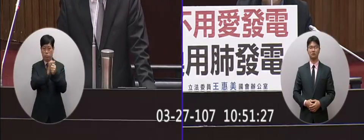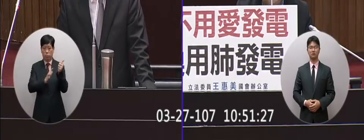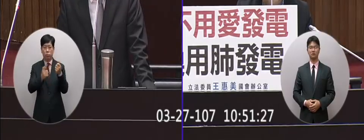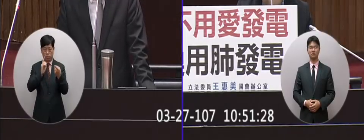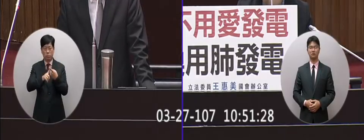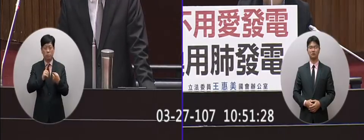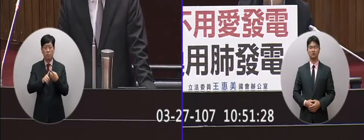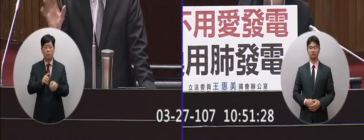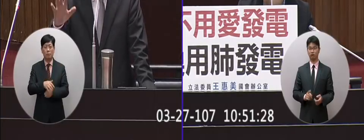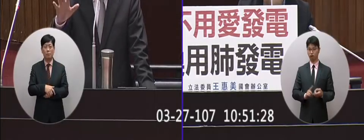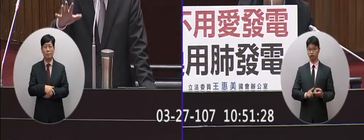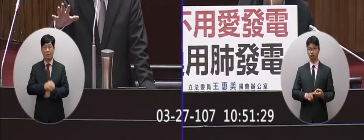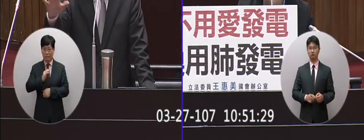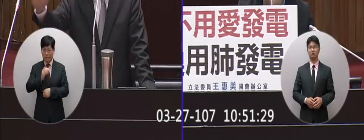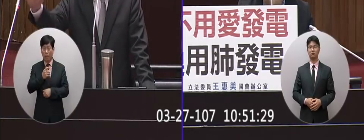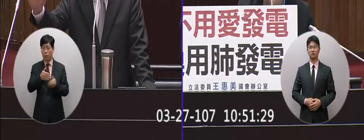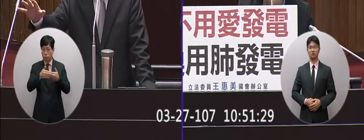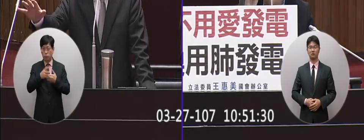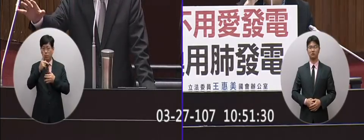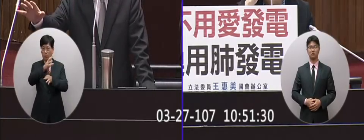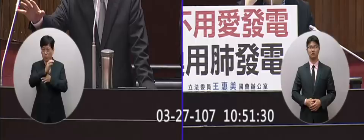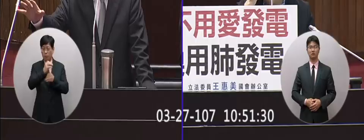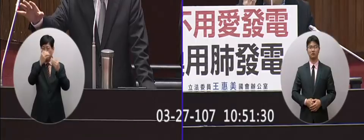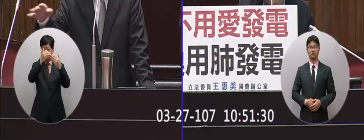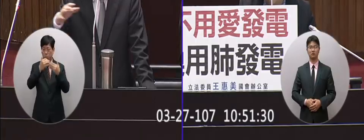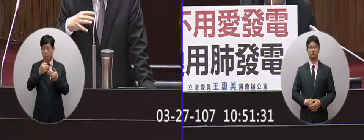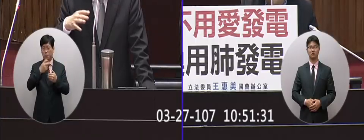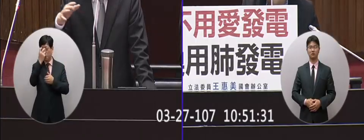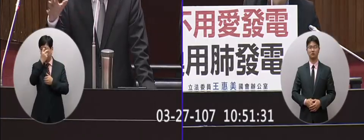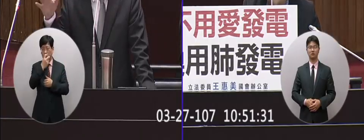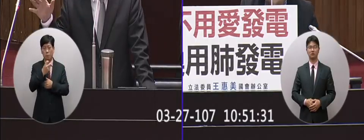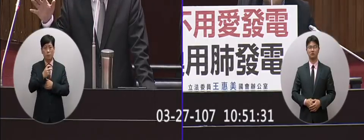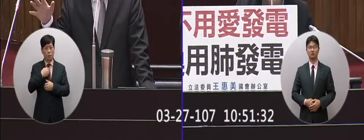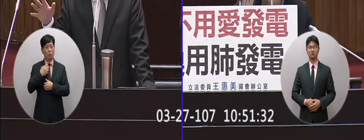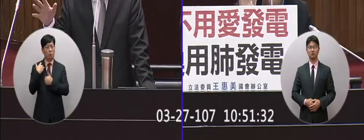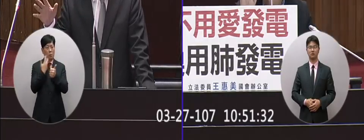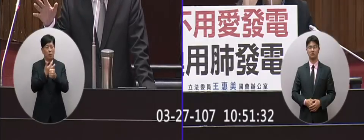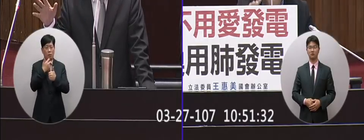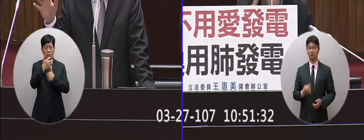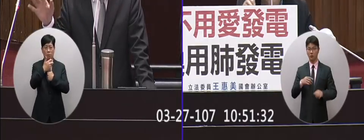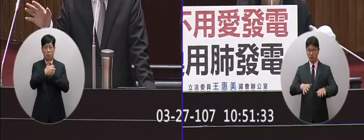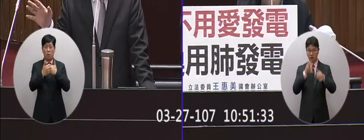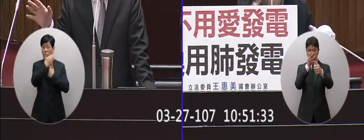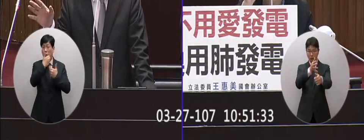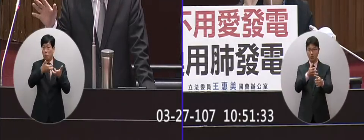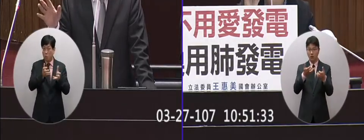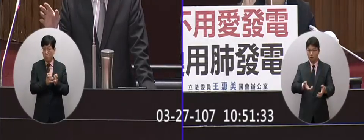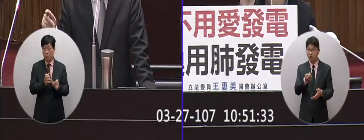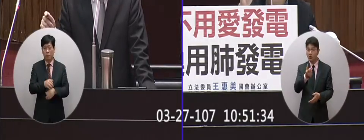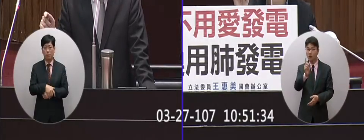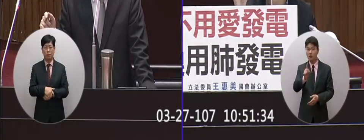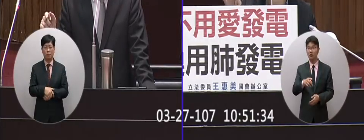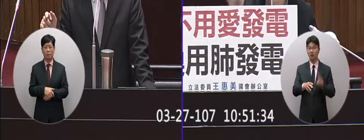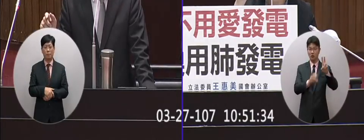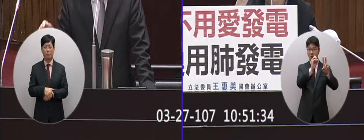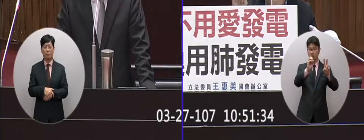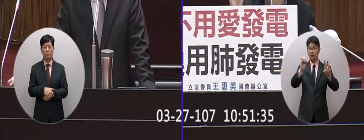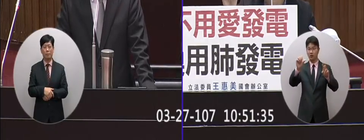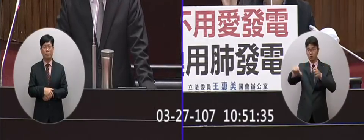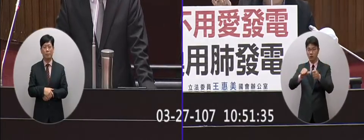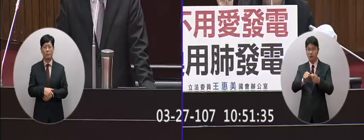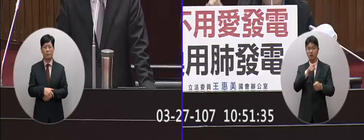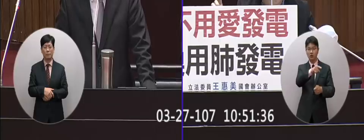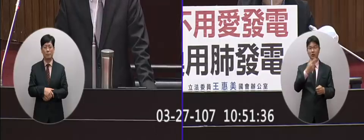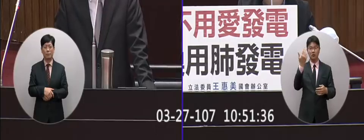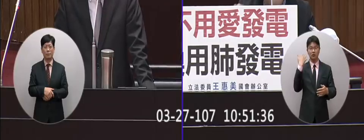啦，没有错啦， 对， 但是这个需要科学的验证，这部分呢我会请卫福部。 我现在问你的重点是在你2005年当